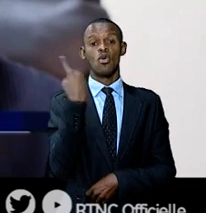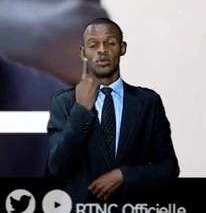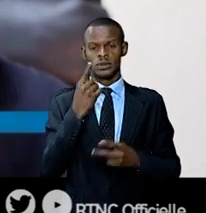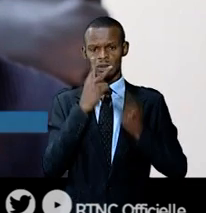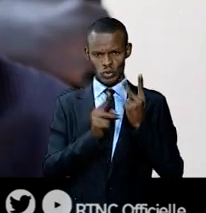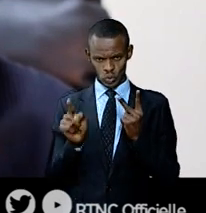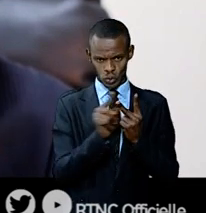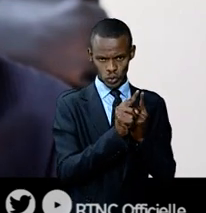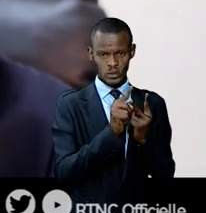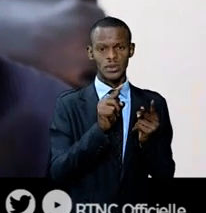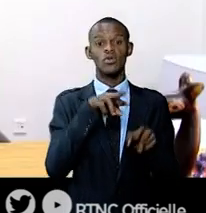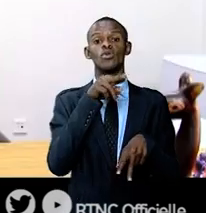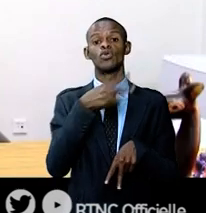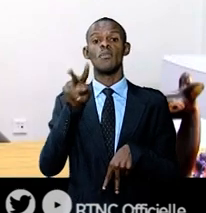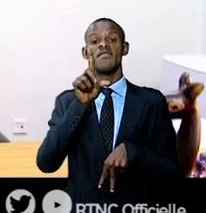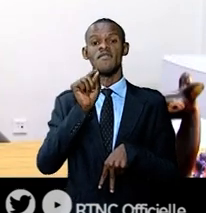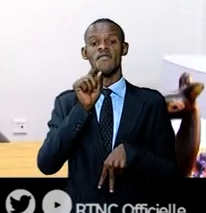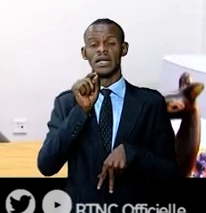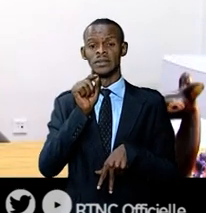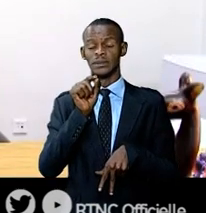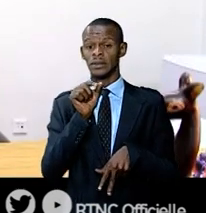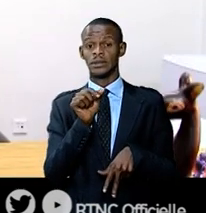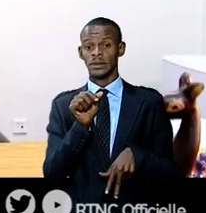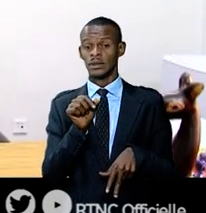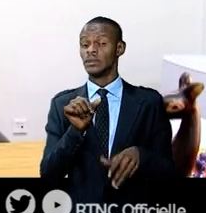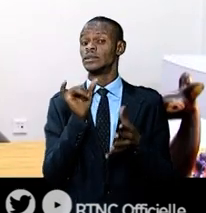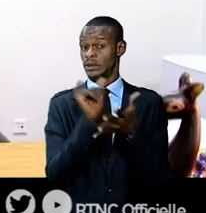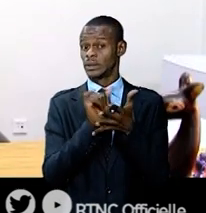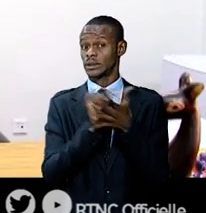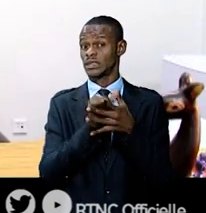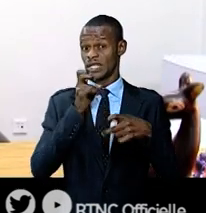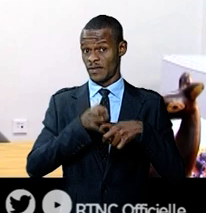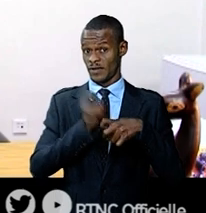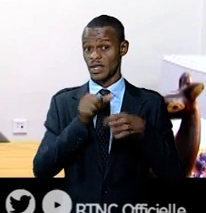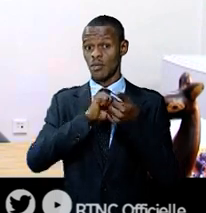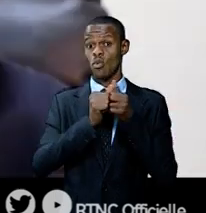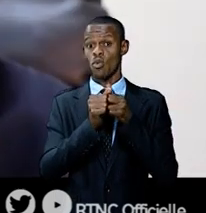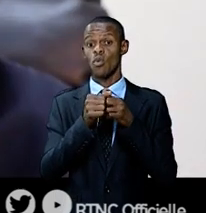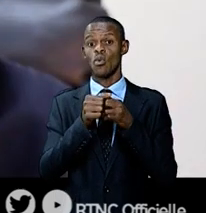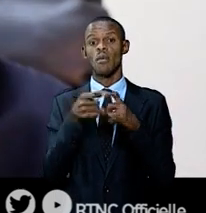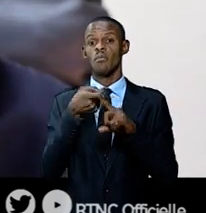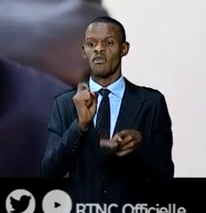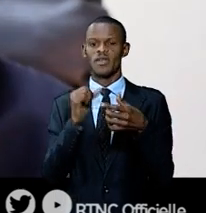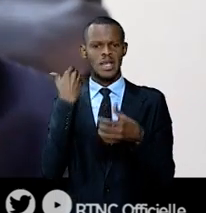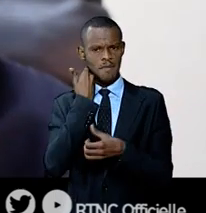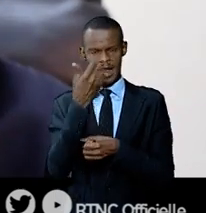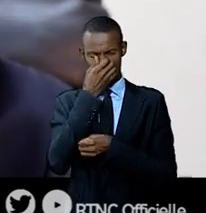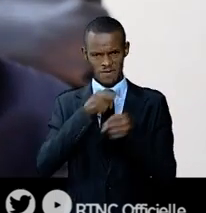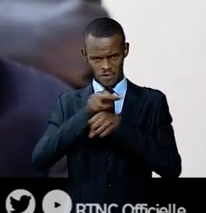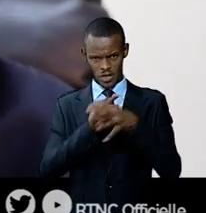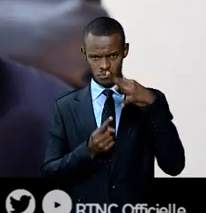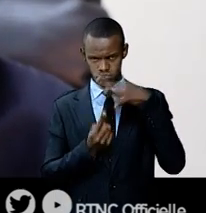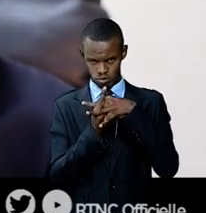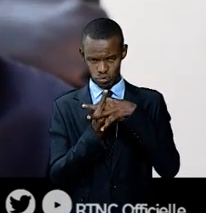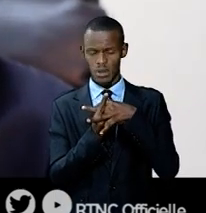conditions particulières suite à la crise sanitaire mondiale causée par la pandémie à COVID-19. Ainsi, nous en appelons à